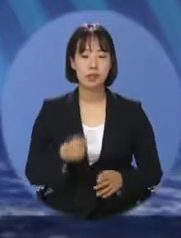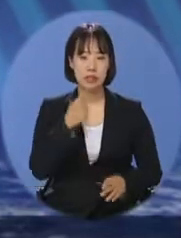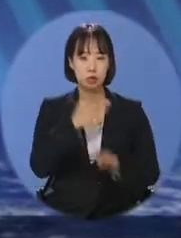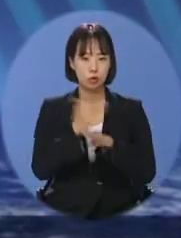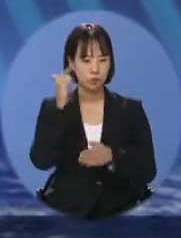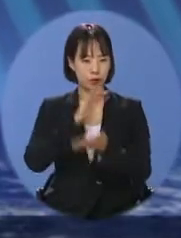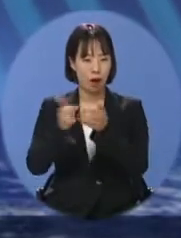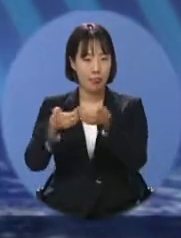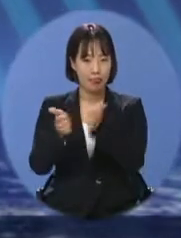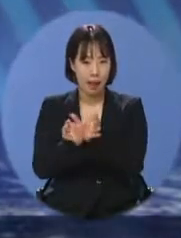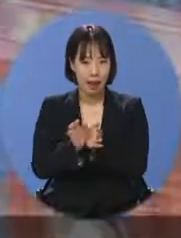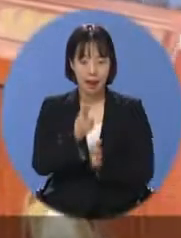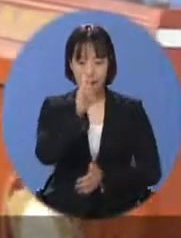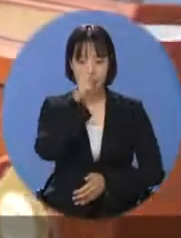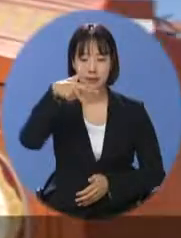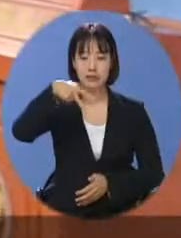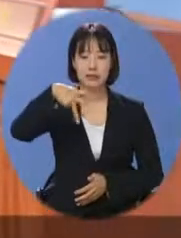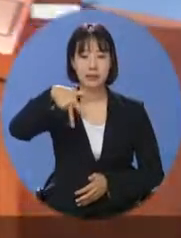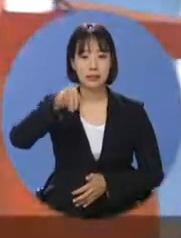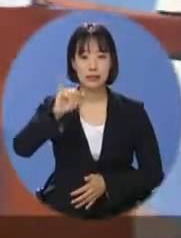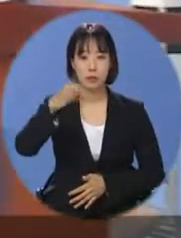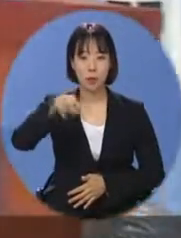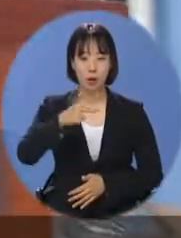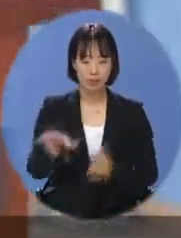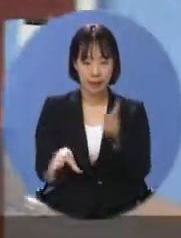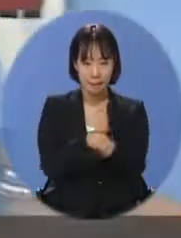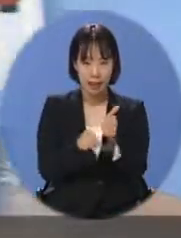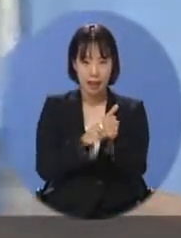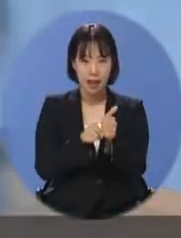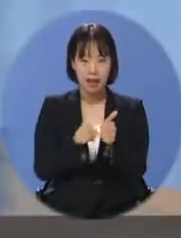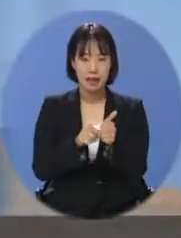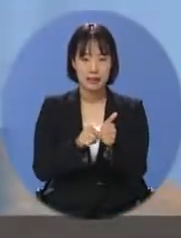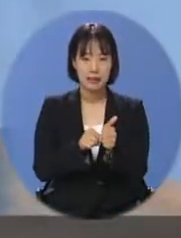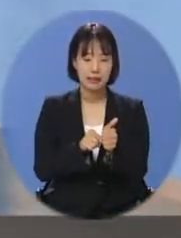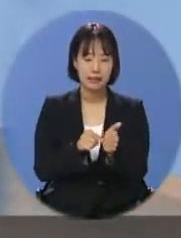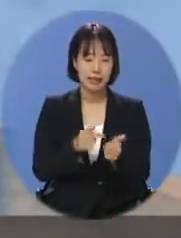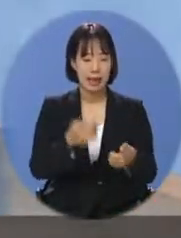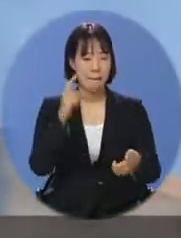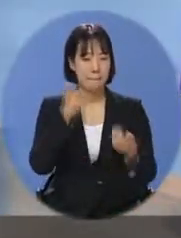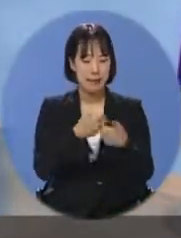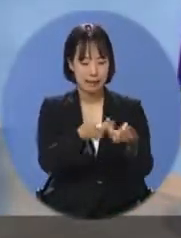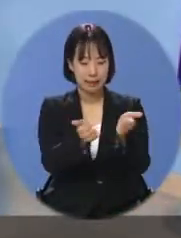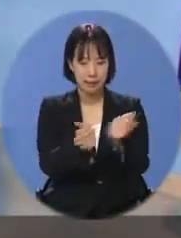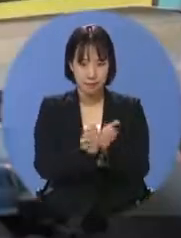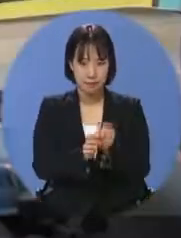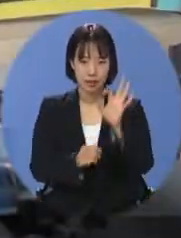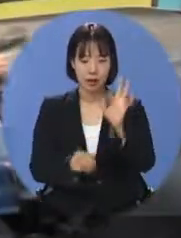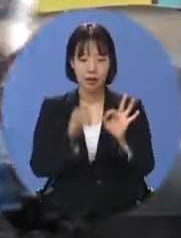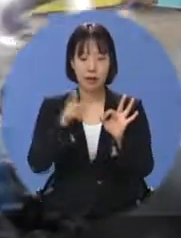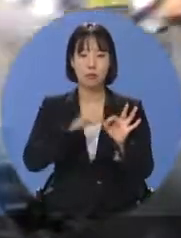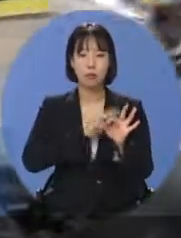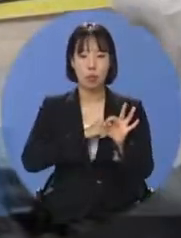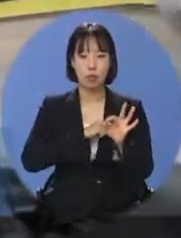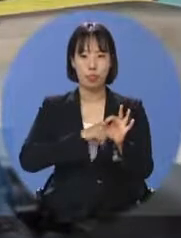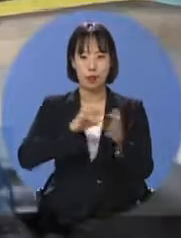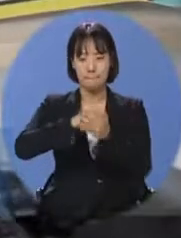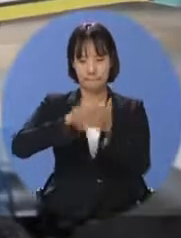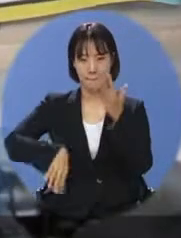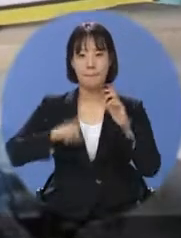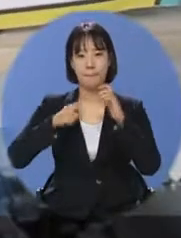민주평화당의 박지원 의원 등 비당권파 모임인 대한정치연대 소속의 의원 10명이 탈당을 선언했습니다.